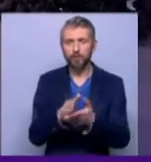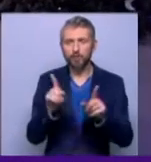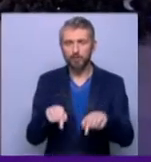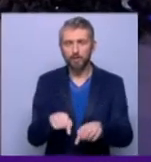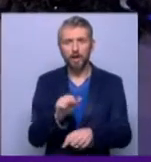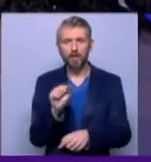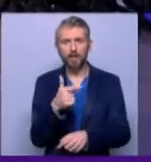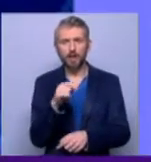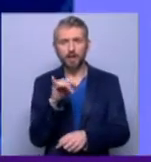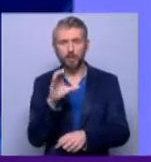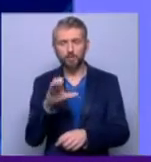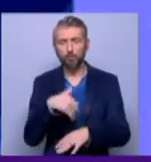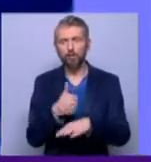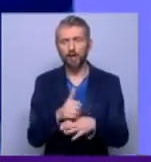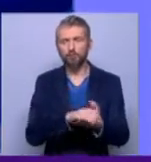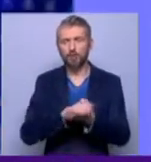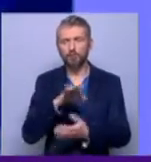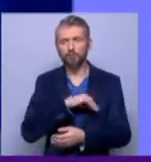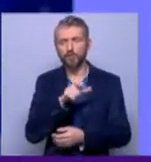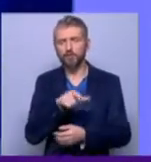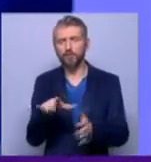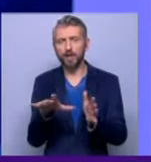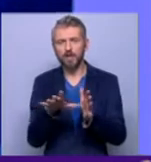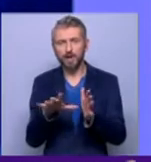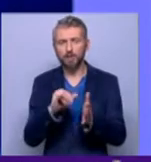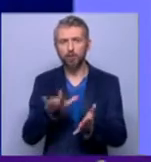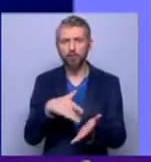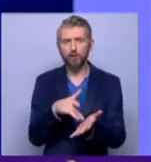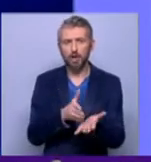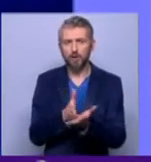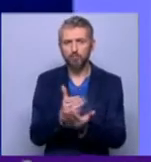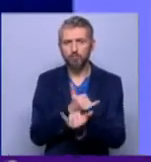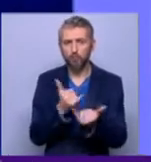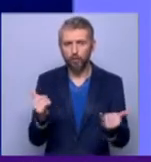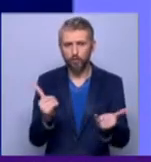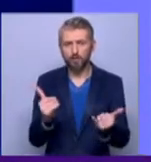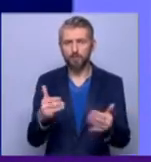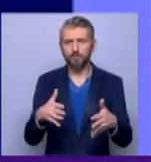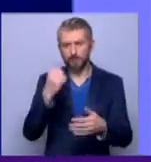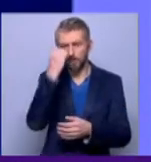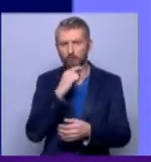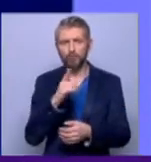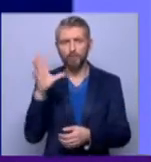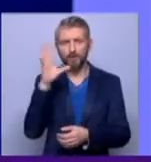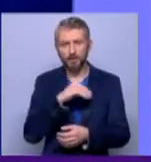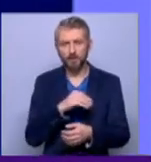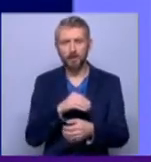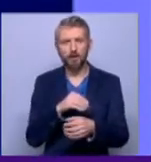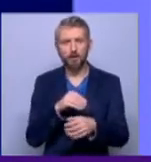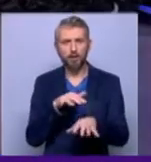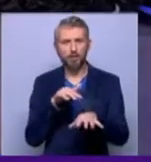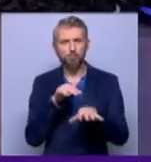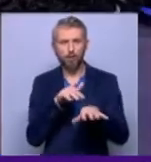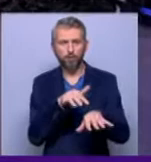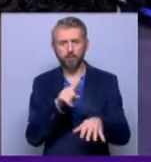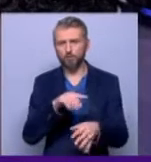Андрій Герус, голова Асоціації споживачів енергетики і комунальних послуг. Пане Андрію, дякую, що встигли. Пробки нас тут не